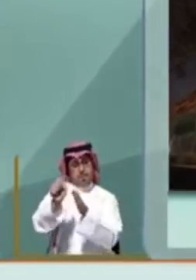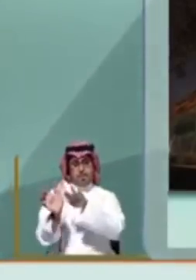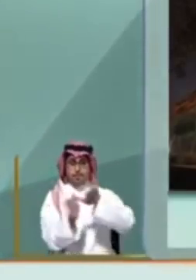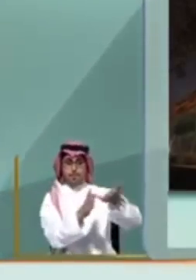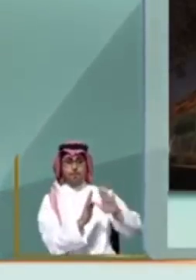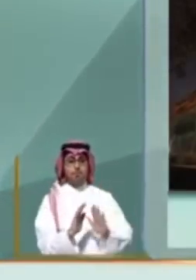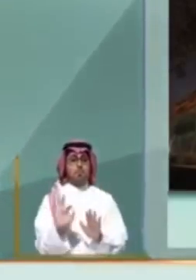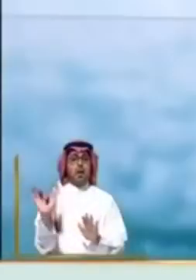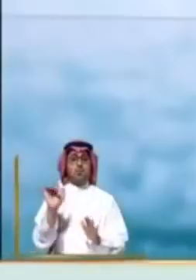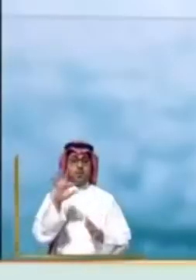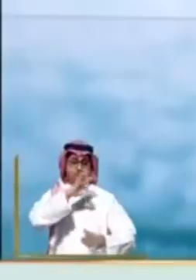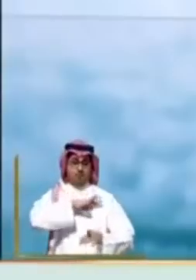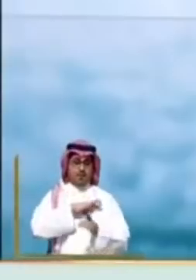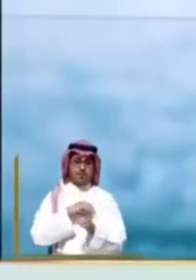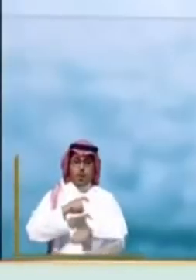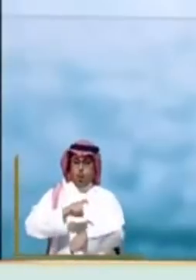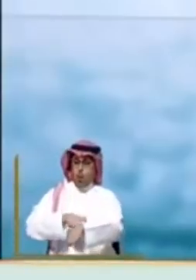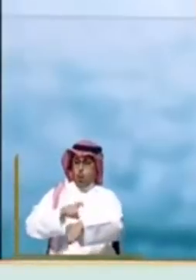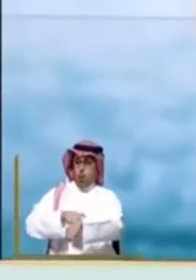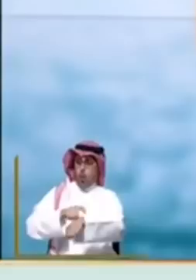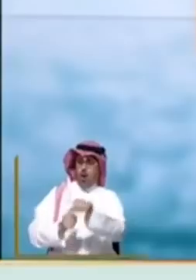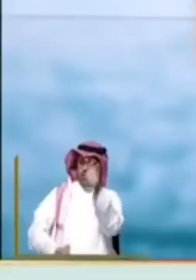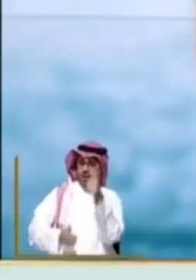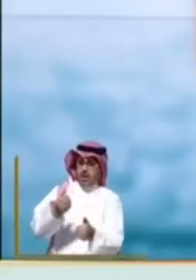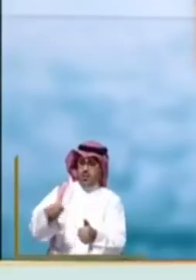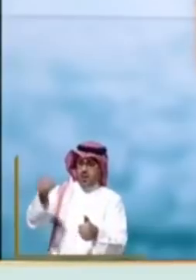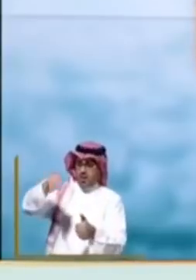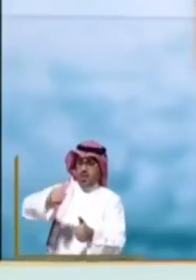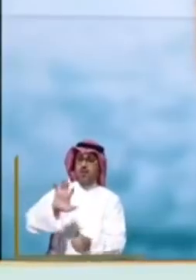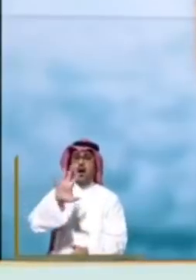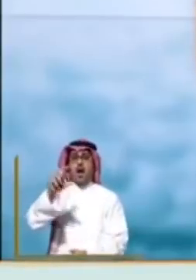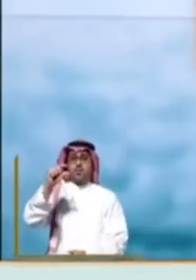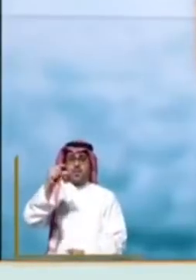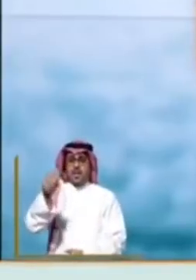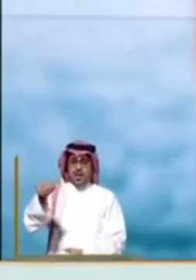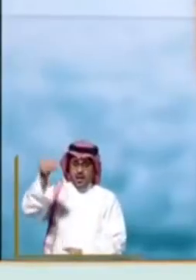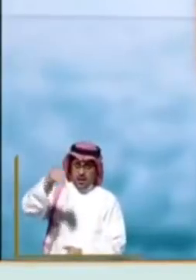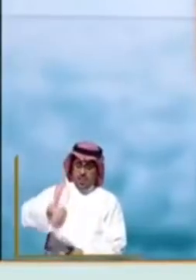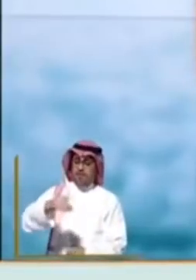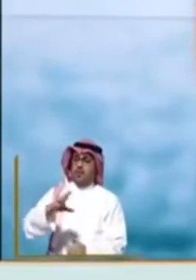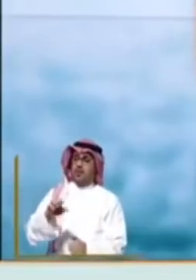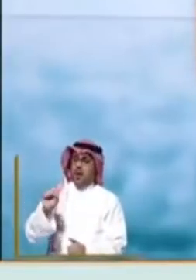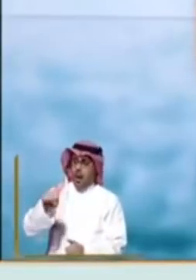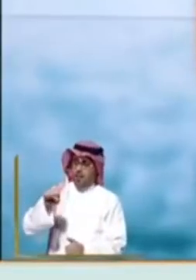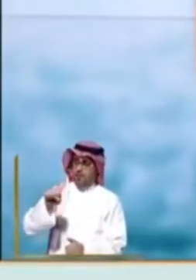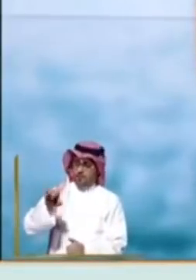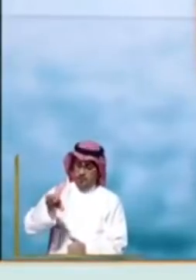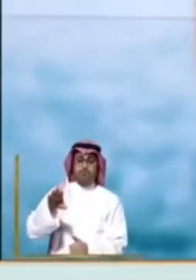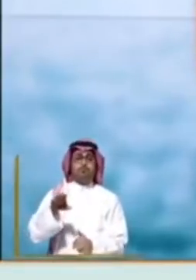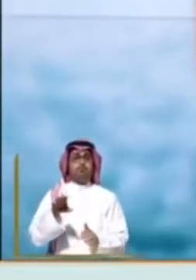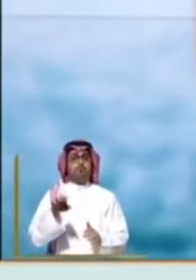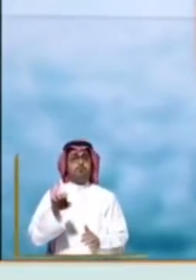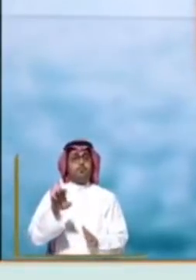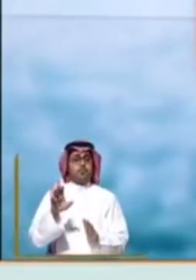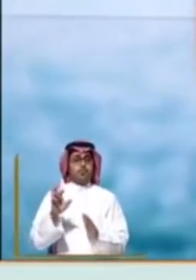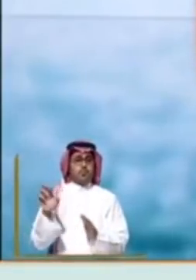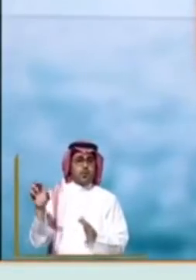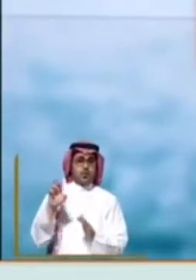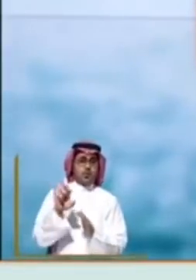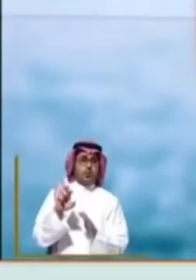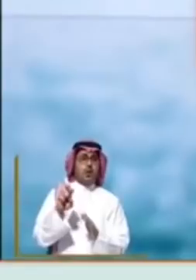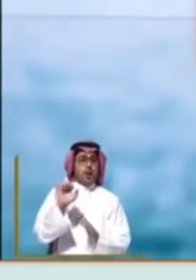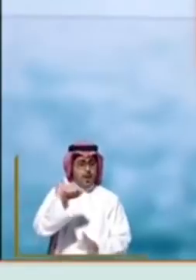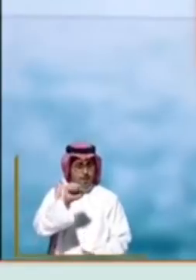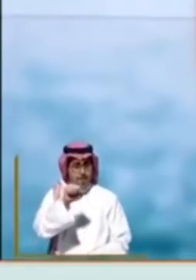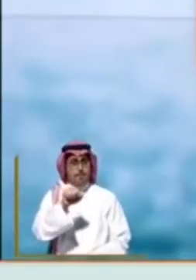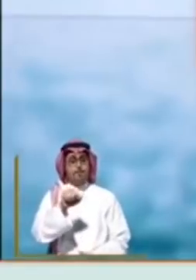الظروف. نعم، أيضا زمن الاختبار أضيف له 5 دقائق إضافية لكل قسم. نعم. كيف ذلك؟ صحيح، هي